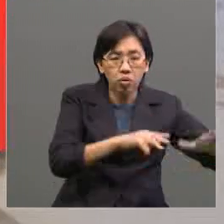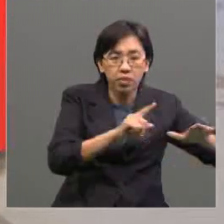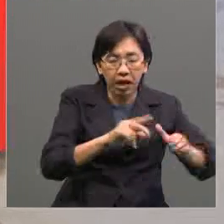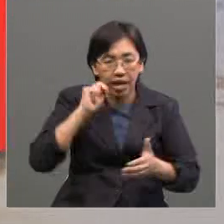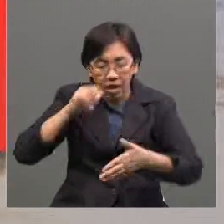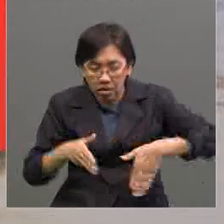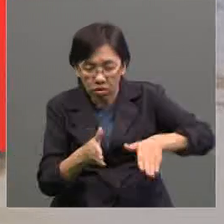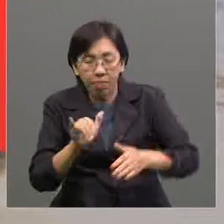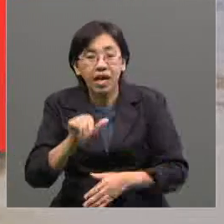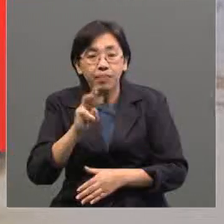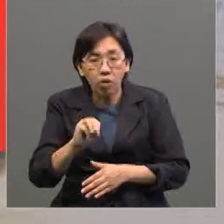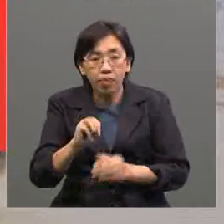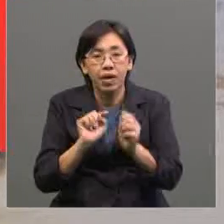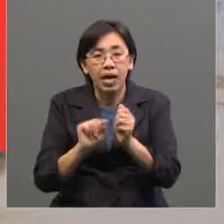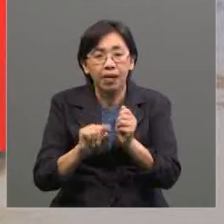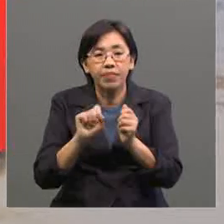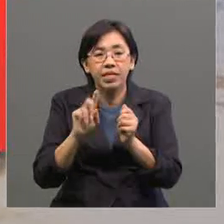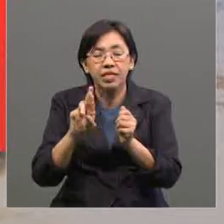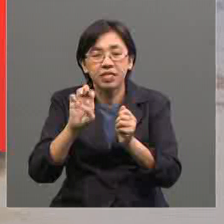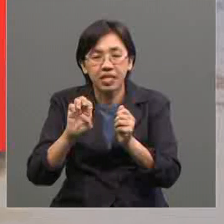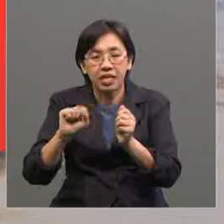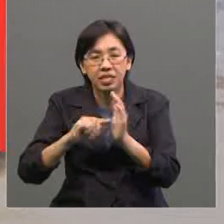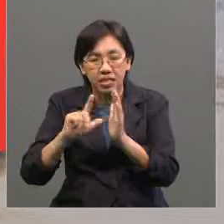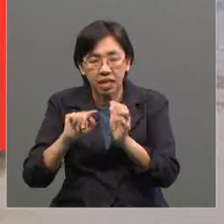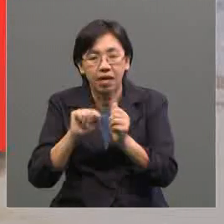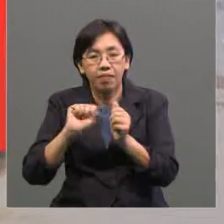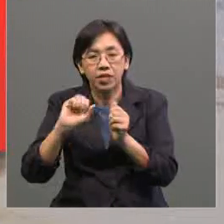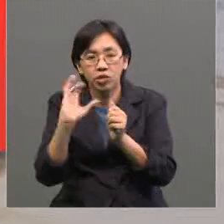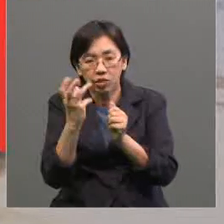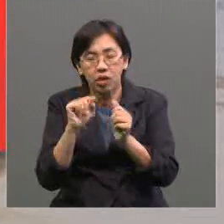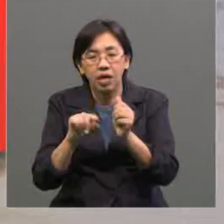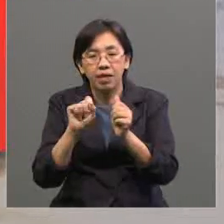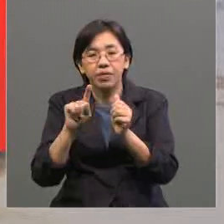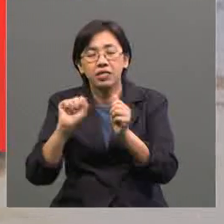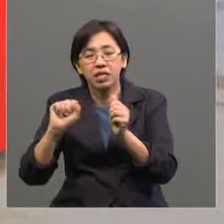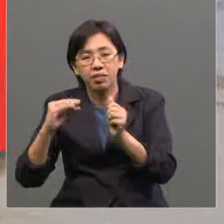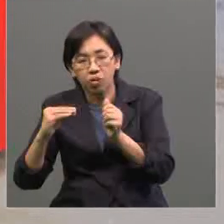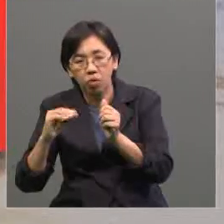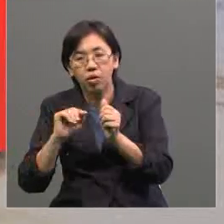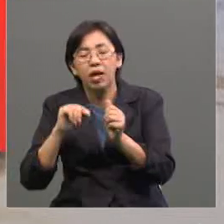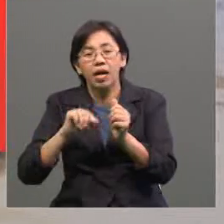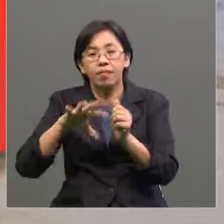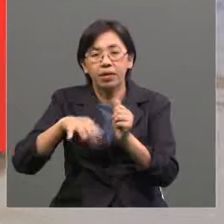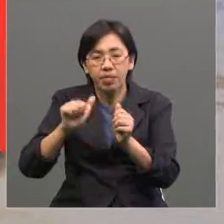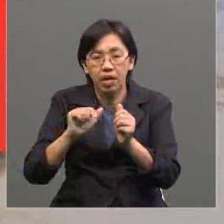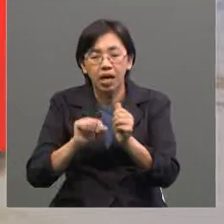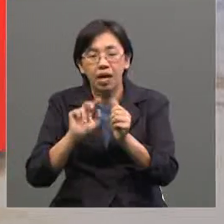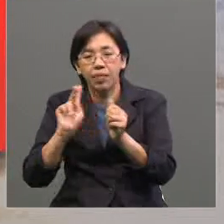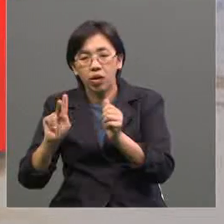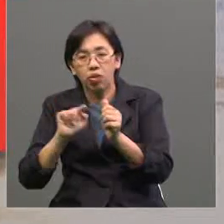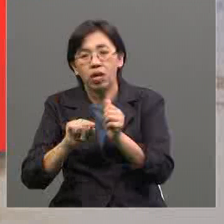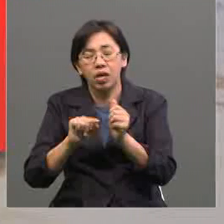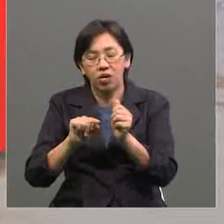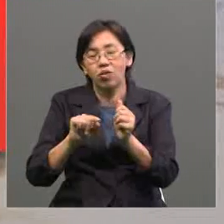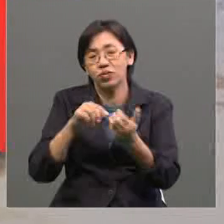แนวแม่น้ำยมช่วงอำเภอศรีสัชนาลัยอำเภอสวรรคโลกอำเภอศรีสำโรงอำเภอเมืองสุโขทัยแล้วก็อำเภอกงไกรราช